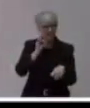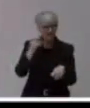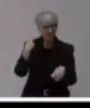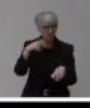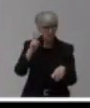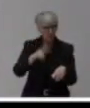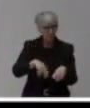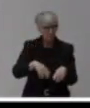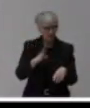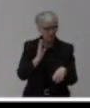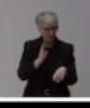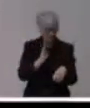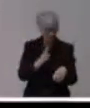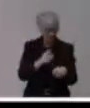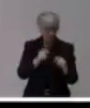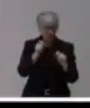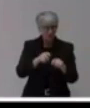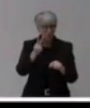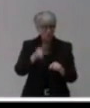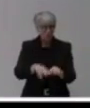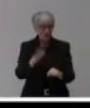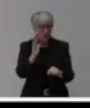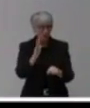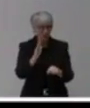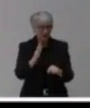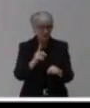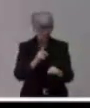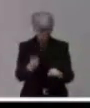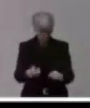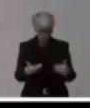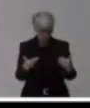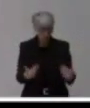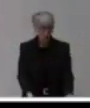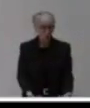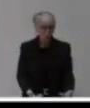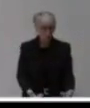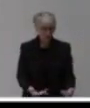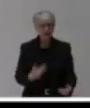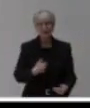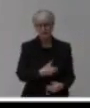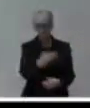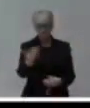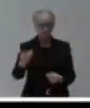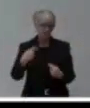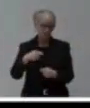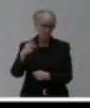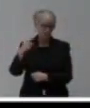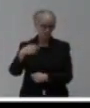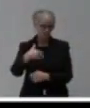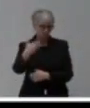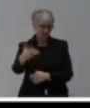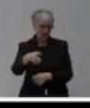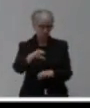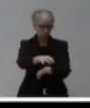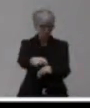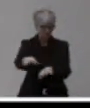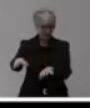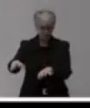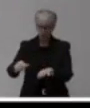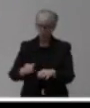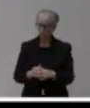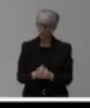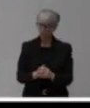territorio del Bollatese, dal 2015 ad oggi, a tuttora, nel territorio del Corsichese. Il progetto che stiamo